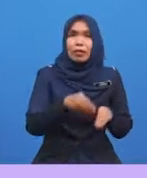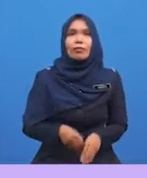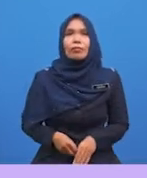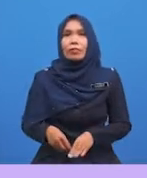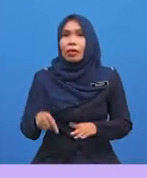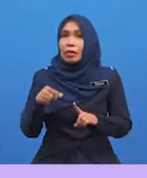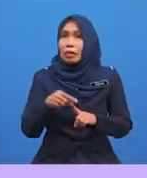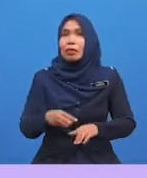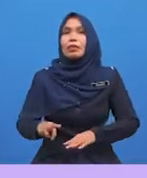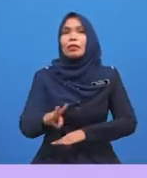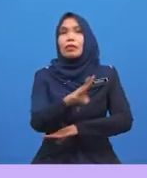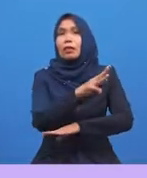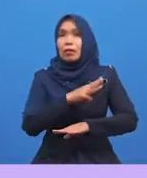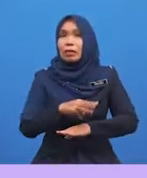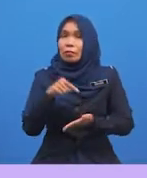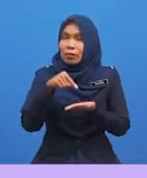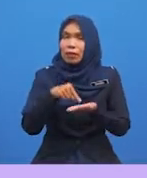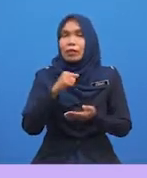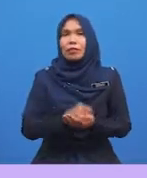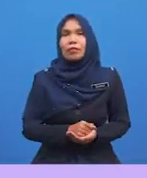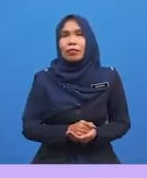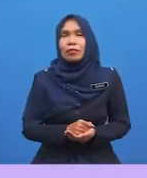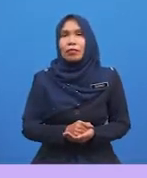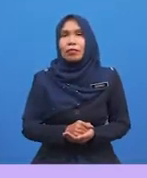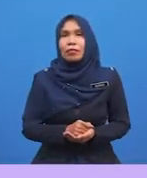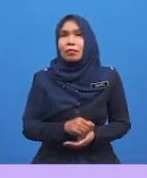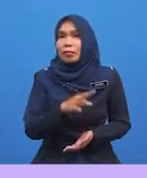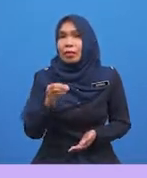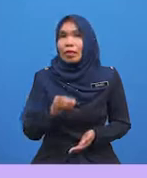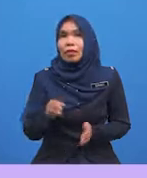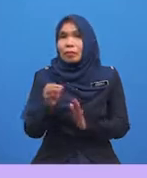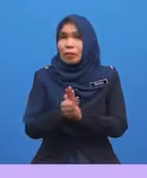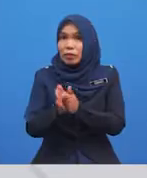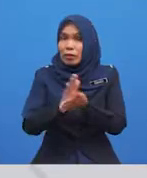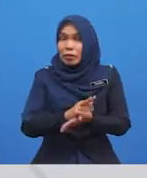dan menjadikan kawasan tersebut padat penduduk.